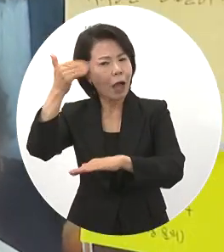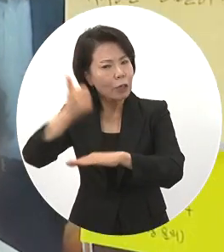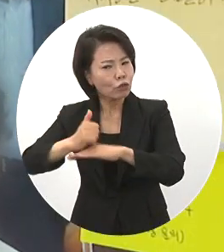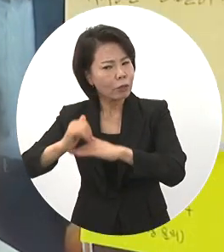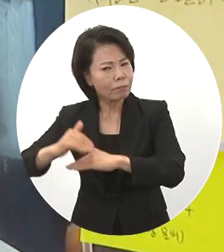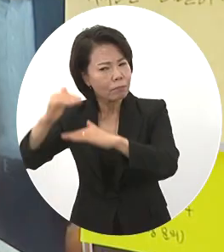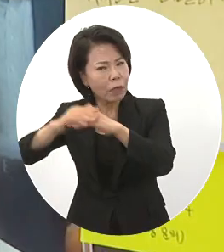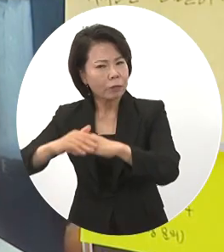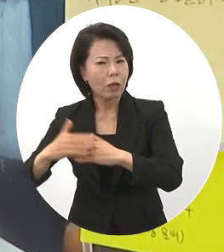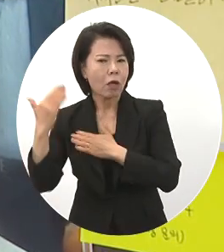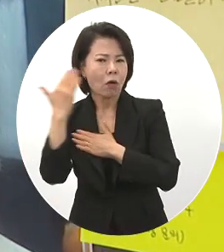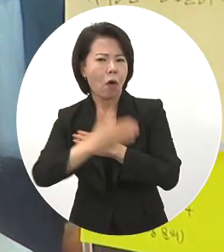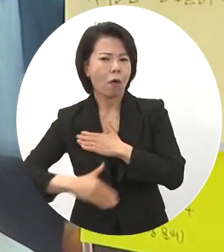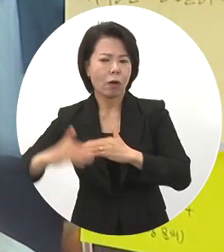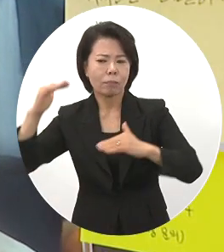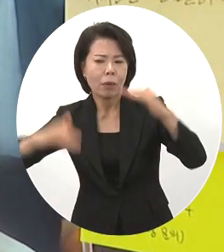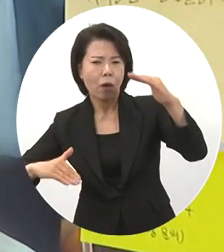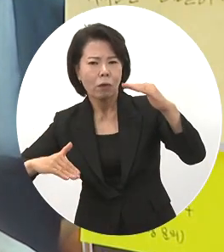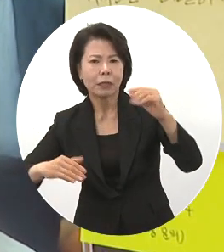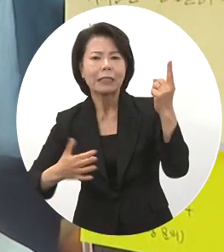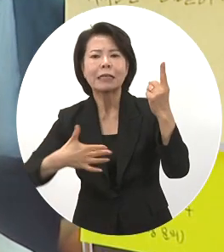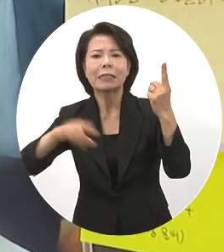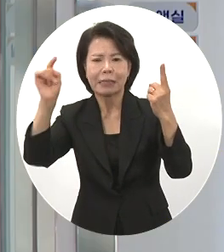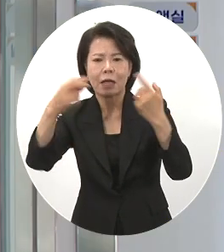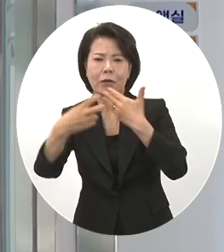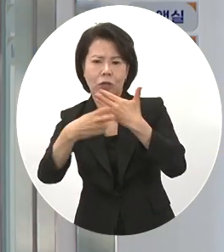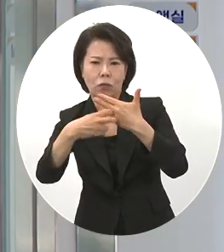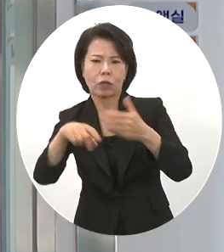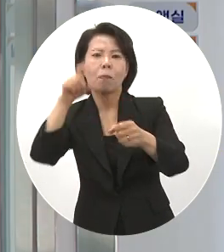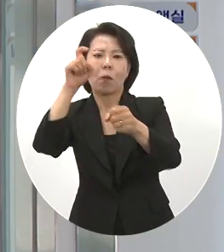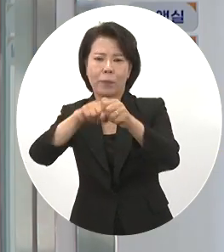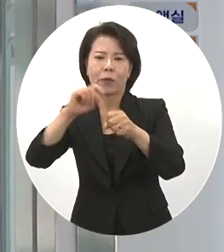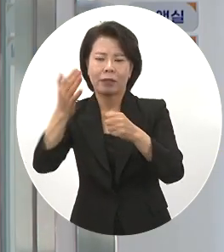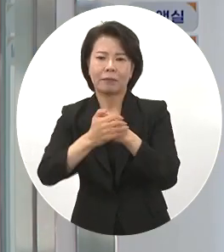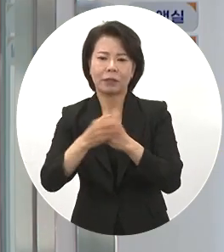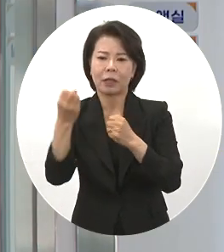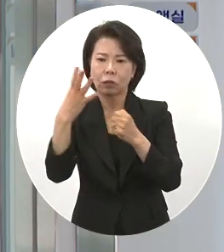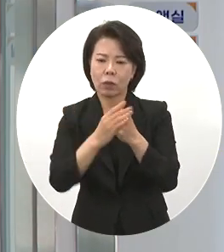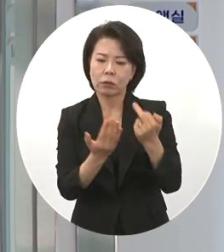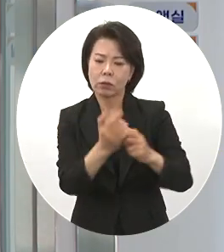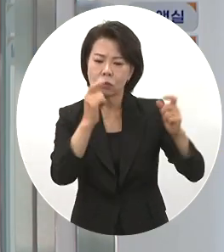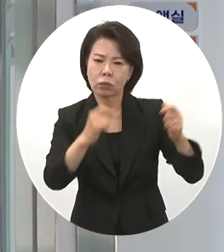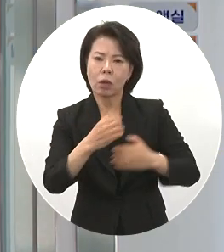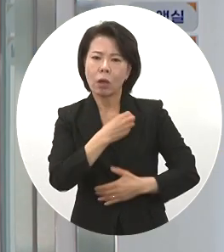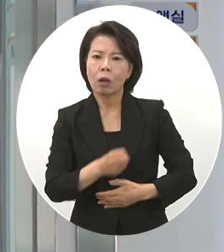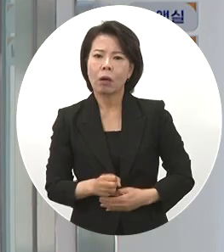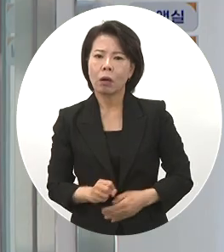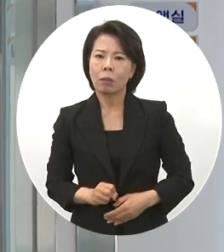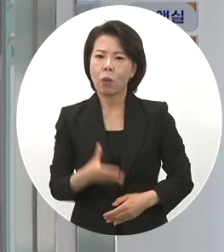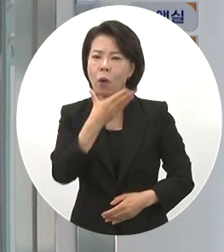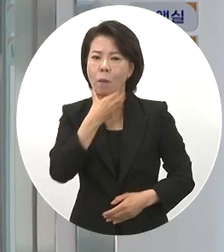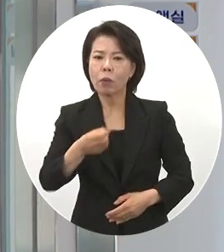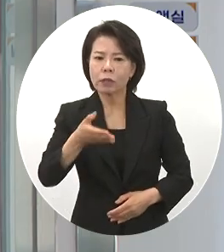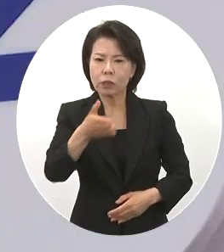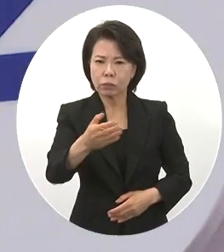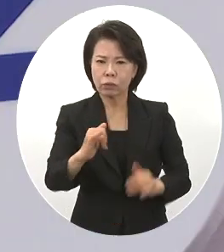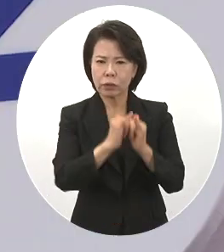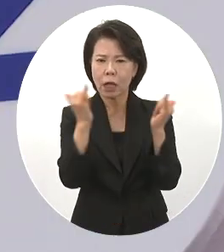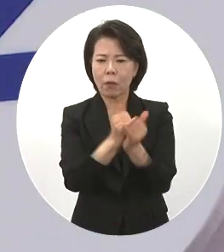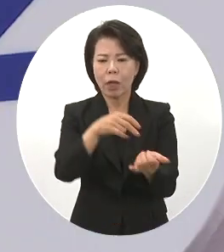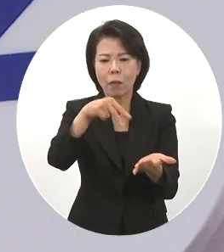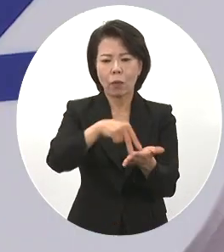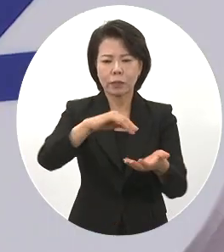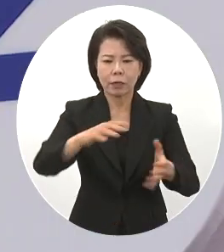장기적으로는 건강 불평등 해소와 1차 의료체계 개편을 목표로 합니다. 제주도는 보건복지부의